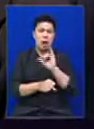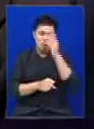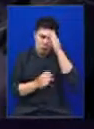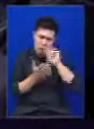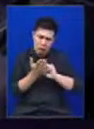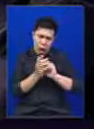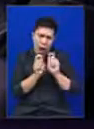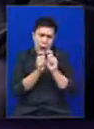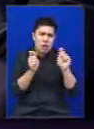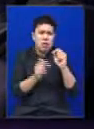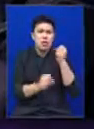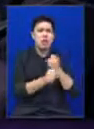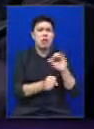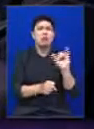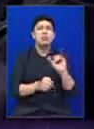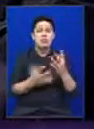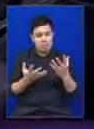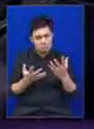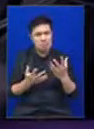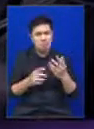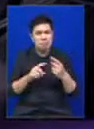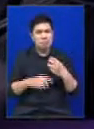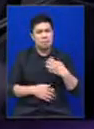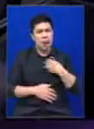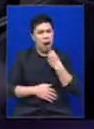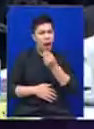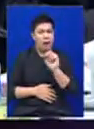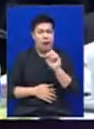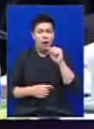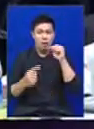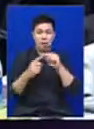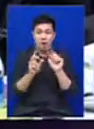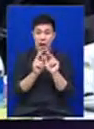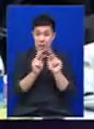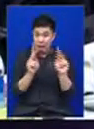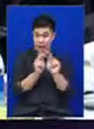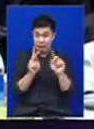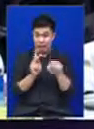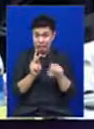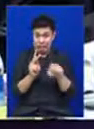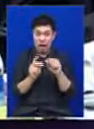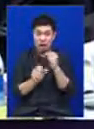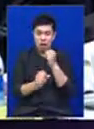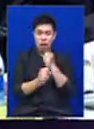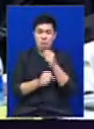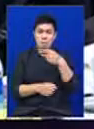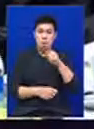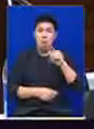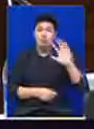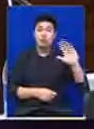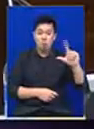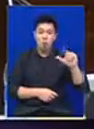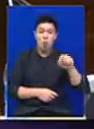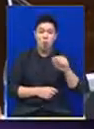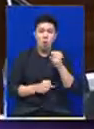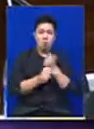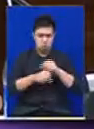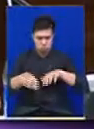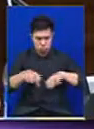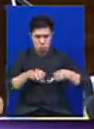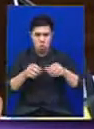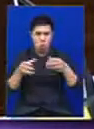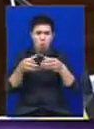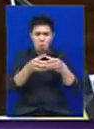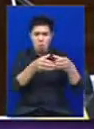บัญญัติได้และนอกจากนี้นะครับยังต้องการให้ทางคณะกรรมการหรือว่ากรรมการปปช.ได้ดำเนินการแต่ละ